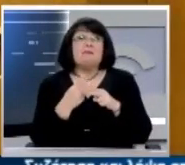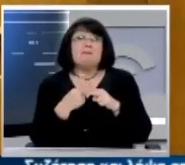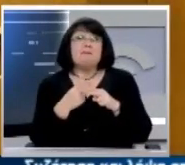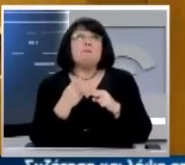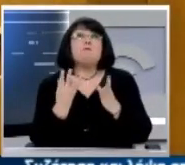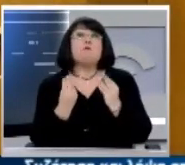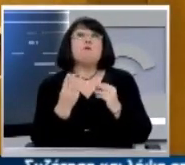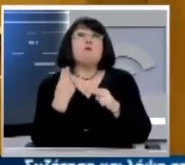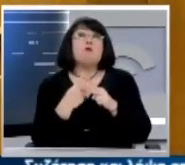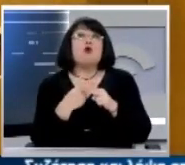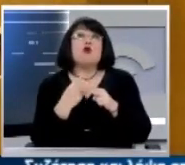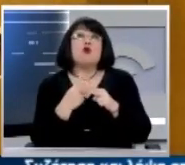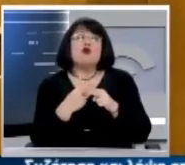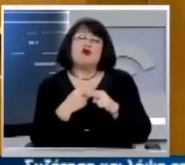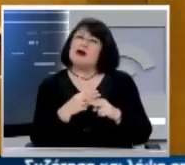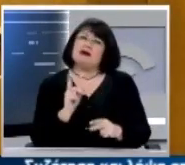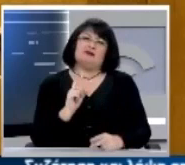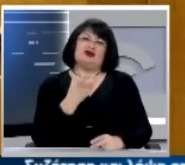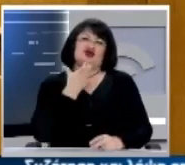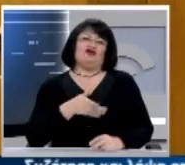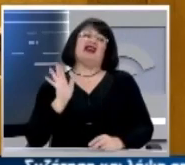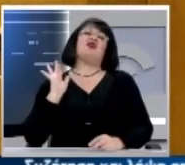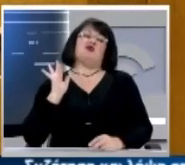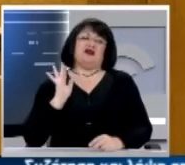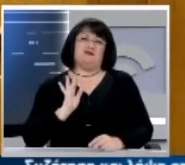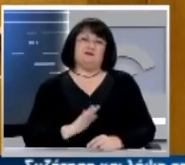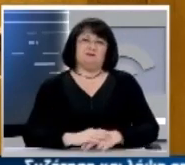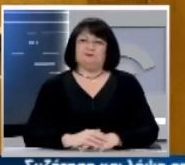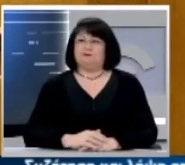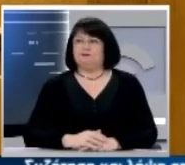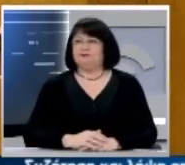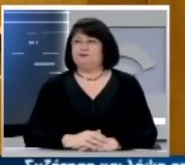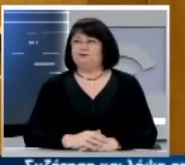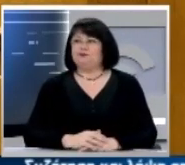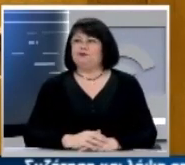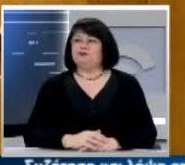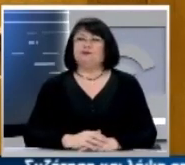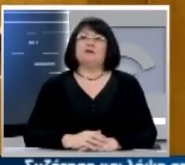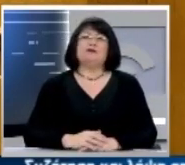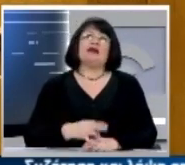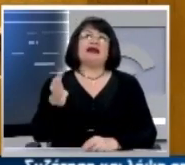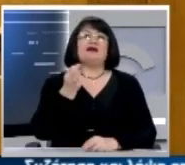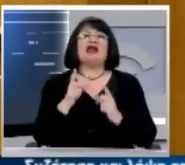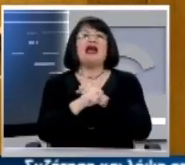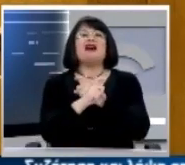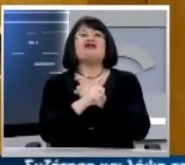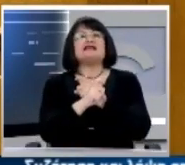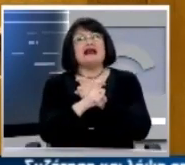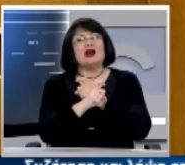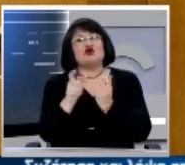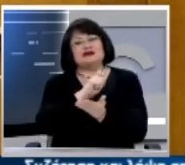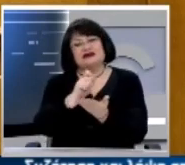κρίσιμη, αλλά καθόλου σοβαρή. Όπως έλεγε και ένας αυστριακός